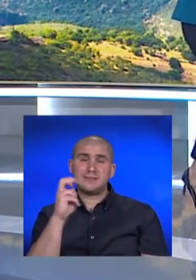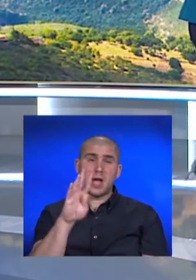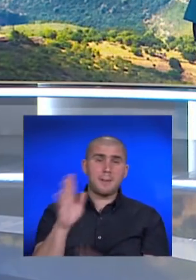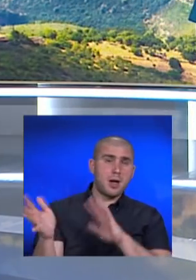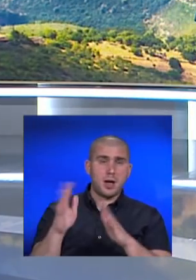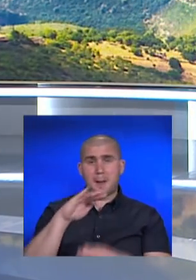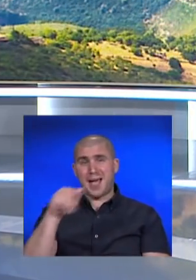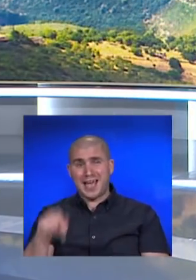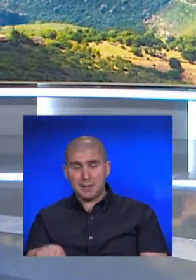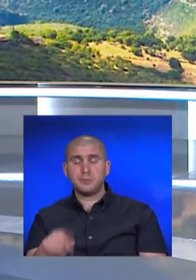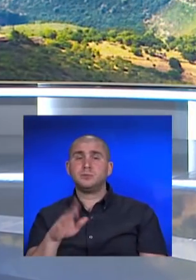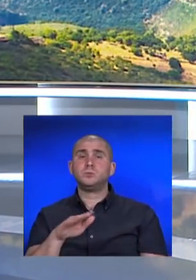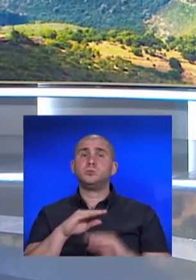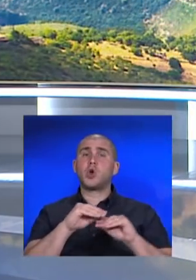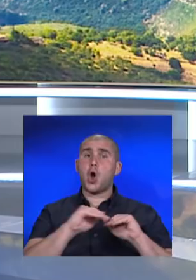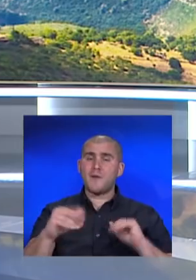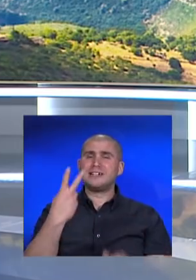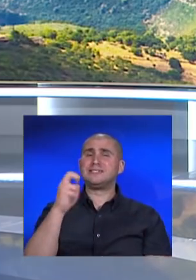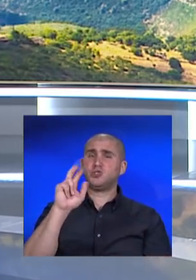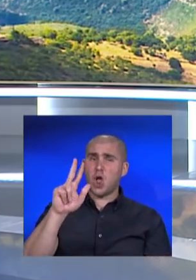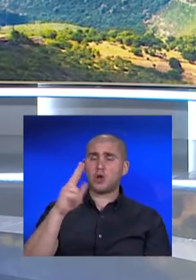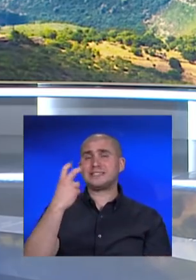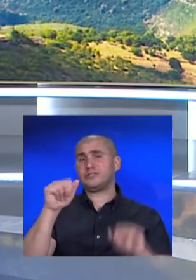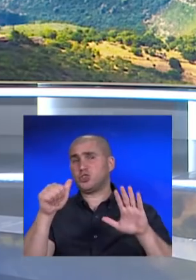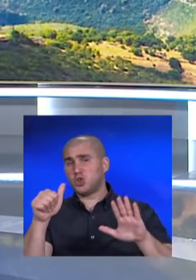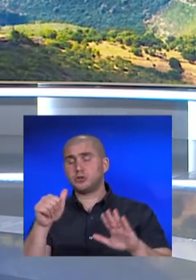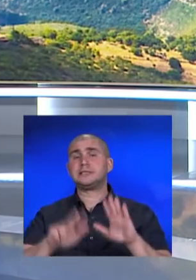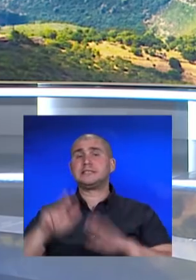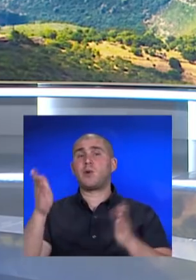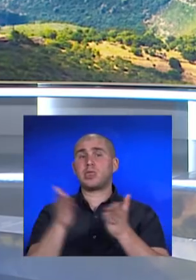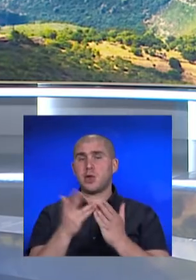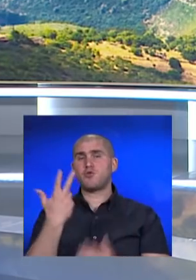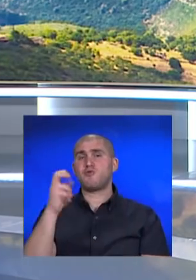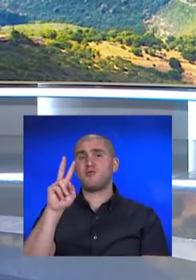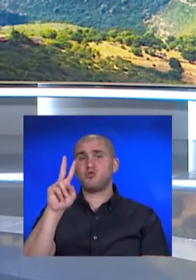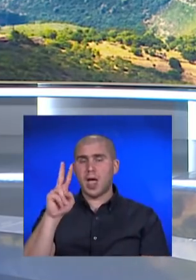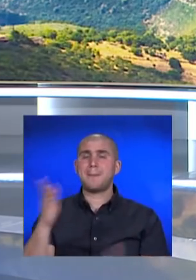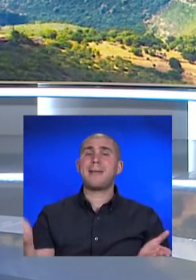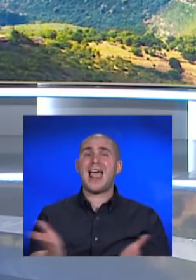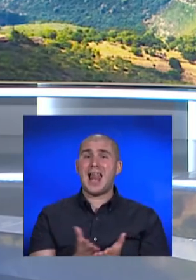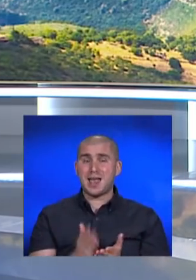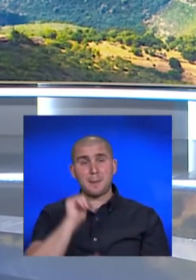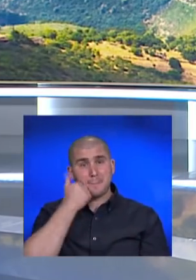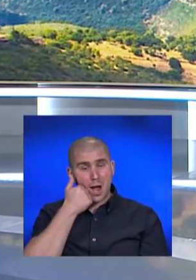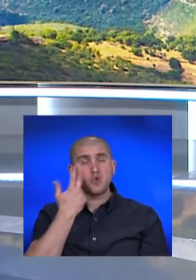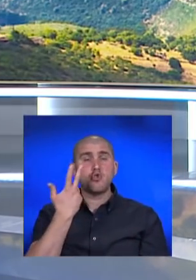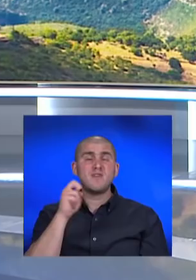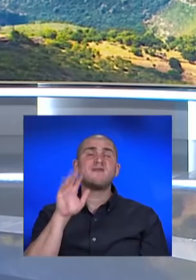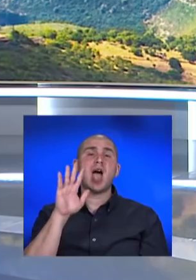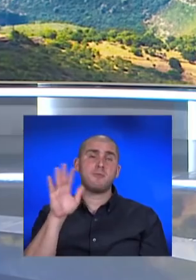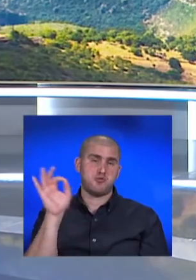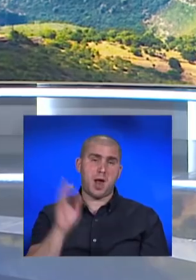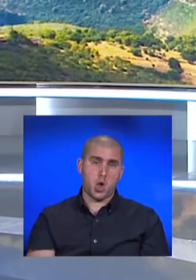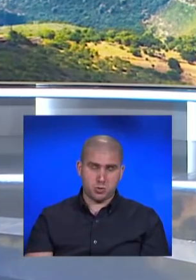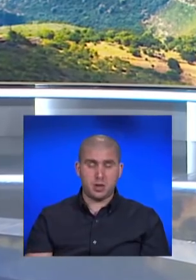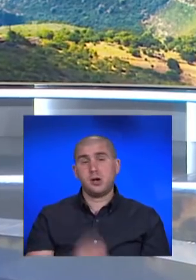לאורך מישור חוף 23-26, בצפון הנגב 32 מעלות, באילת מחר 35 מעלות, אבל